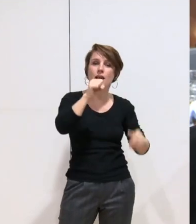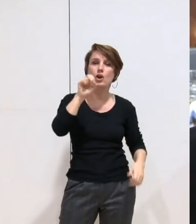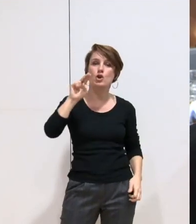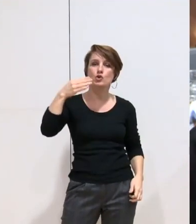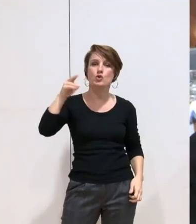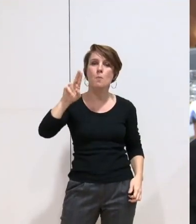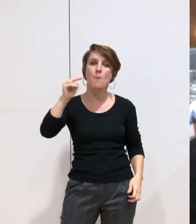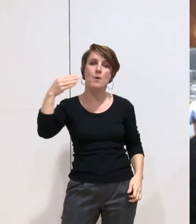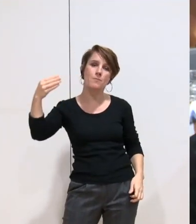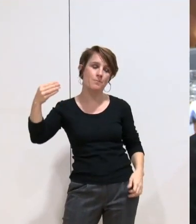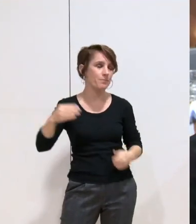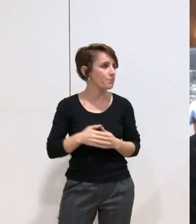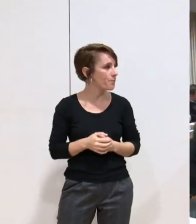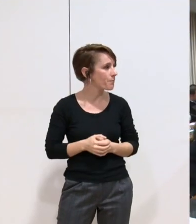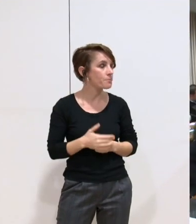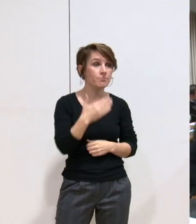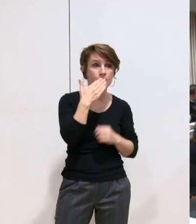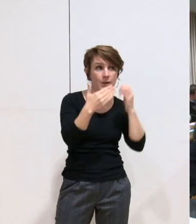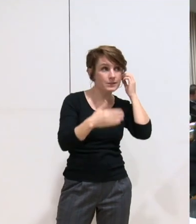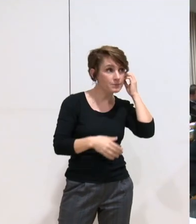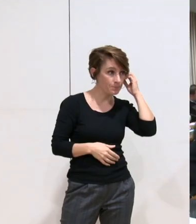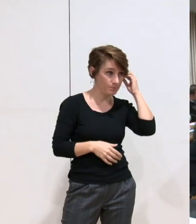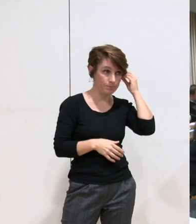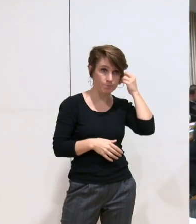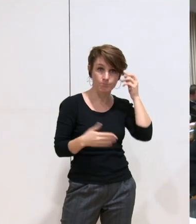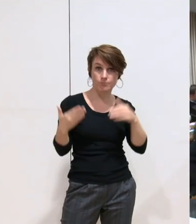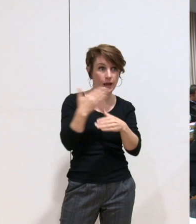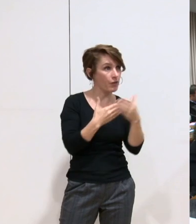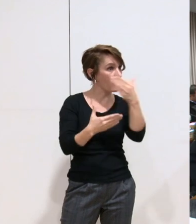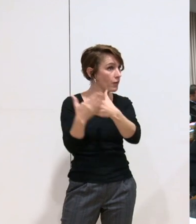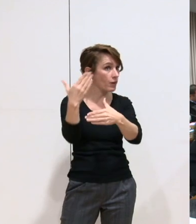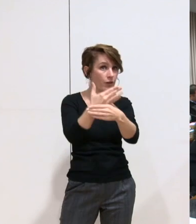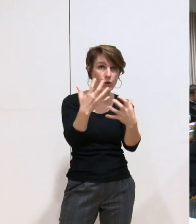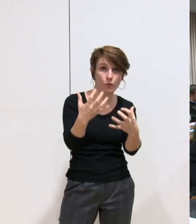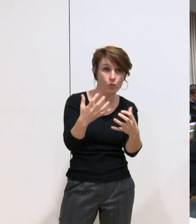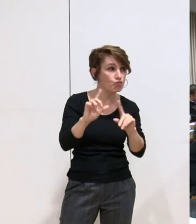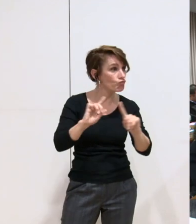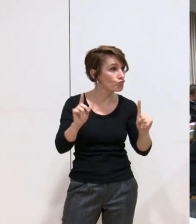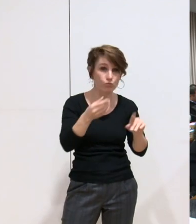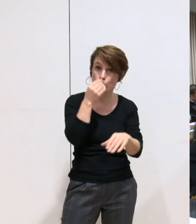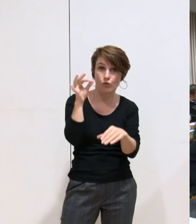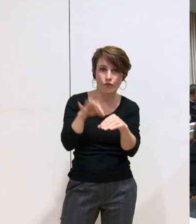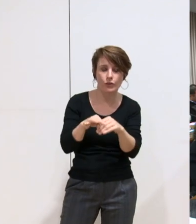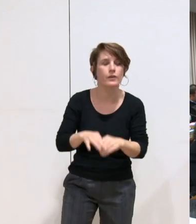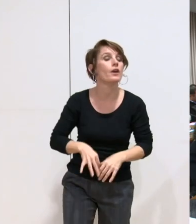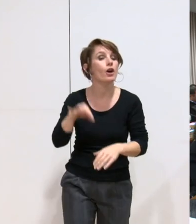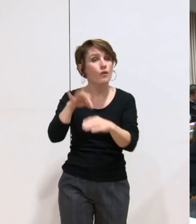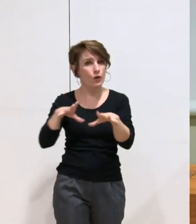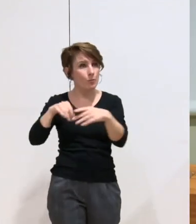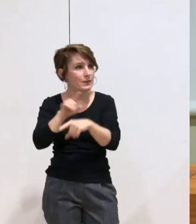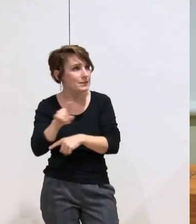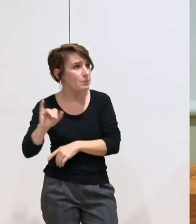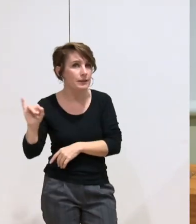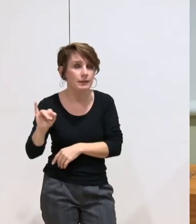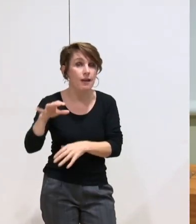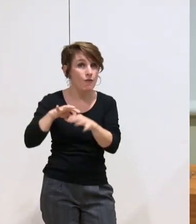Merci. Des interventions sur cette délibération? Non, je la mets aux voix. Qui ne prend pas part au vote?